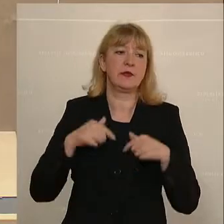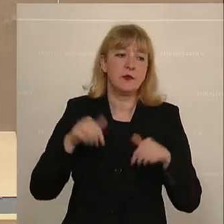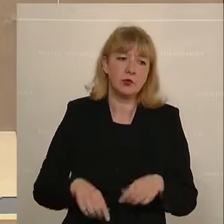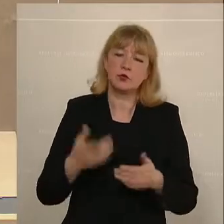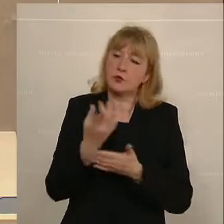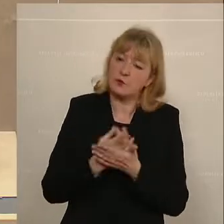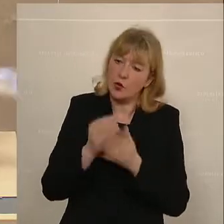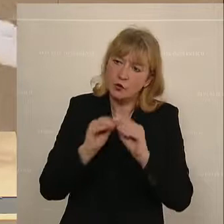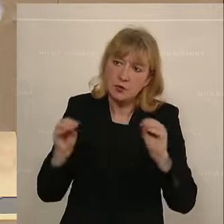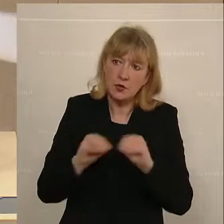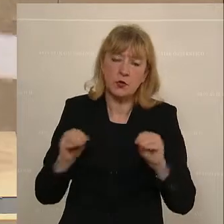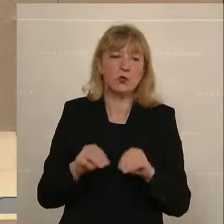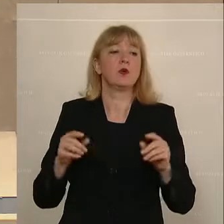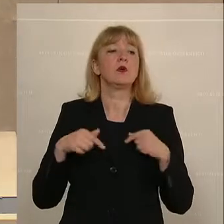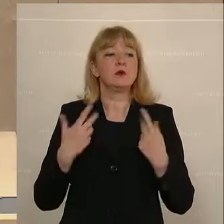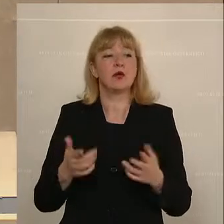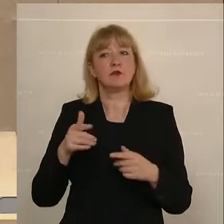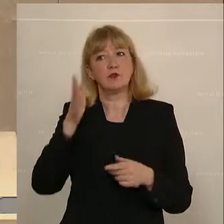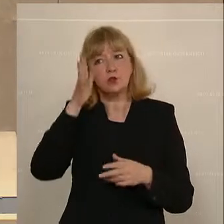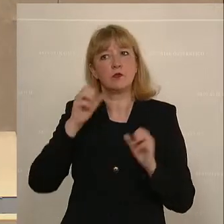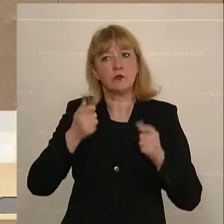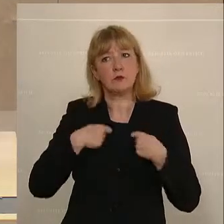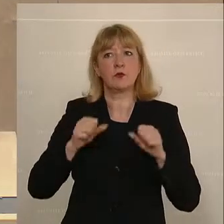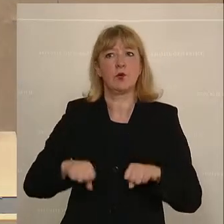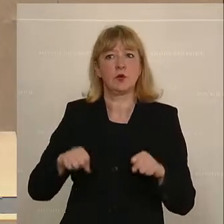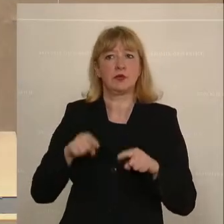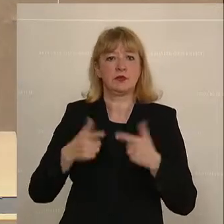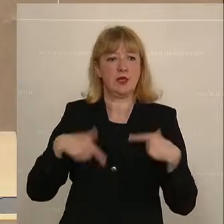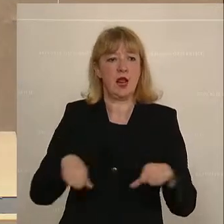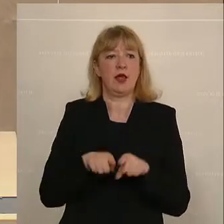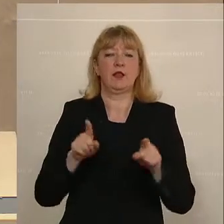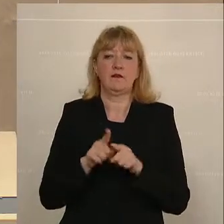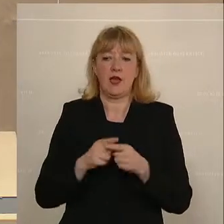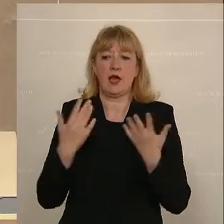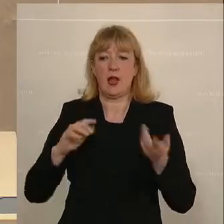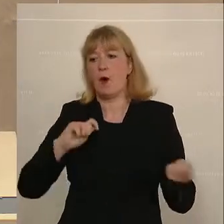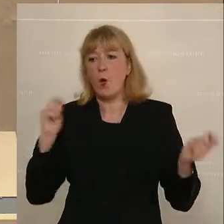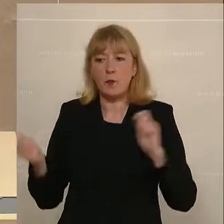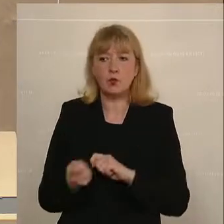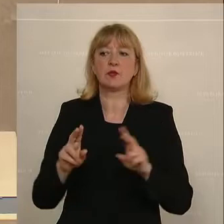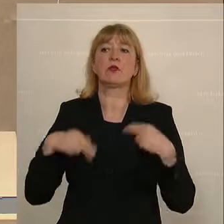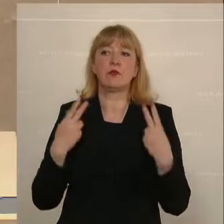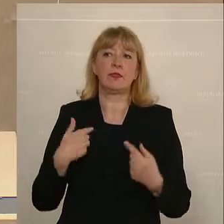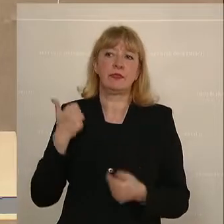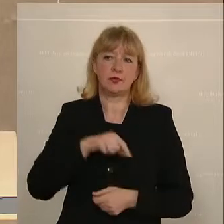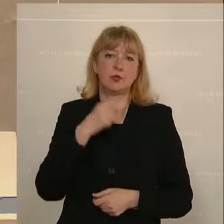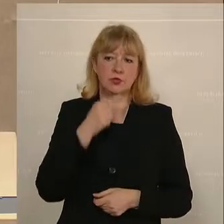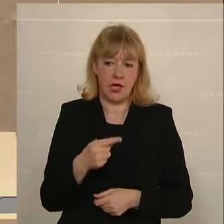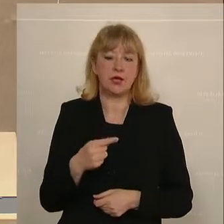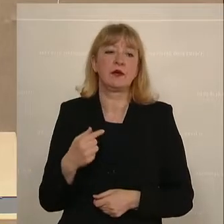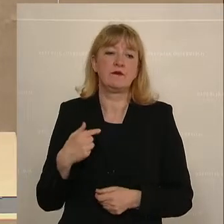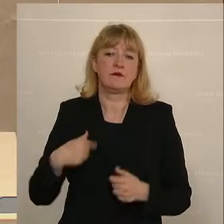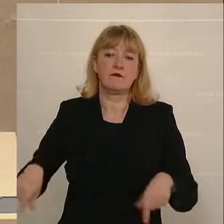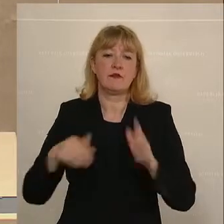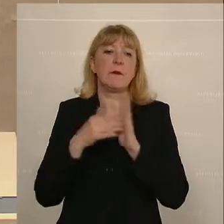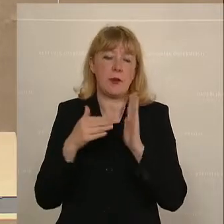müssen, die uns die Zukunft ermöglichen, die dieses Land klimafit umrüsten müssen. Und dazu sage ich auch, wir brauchen